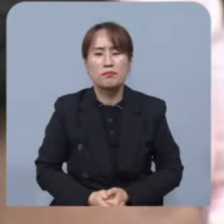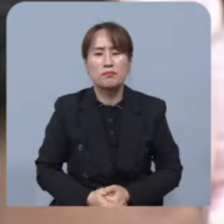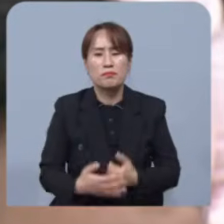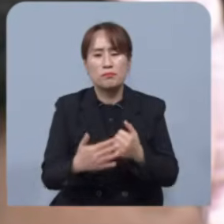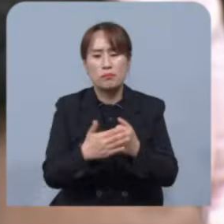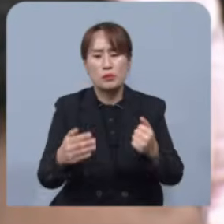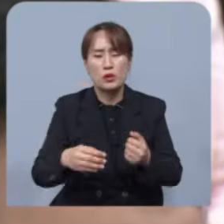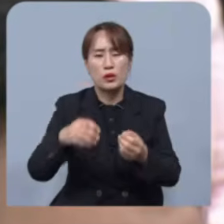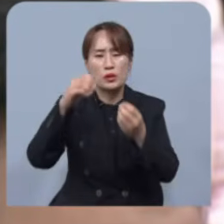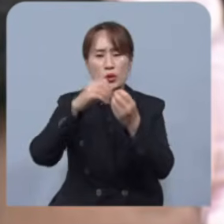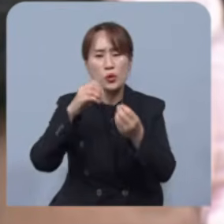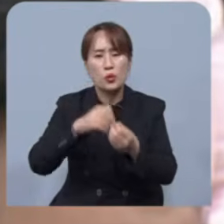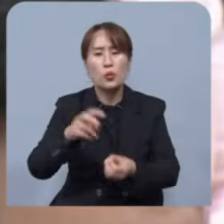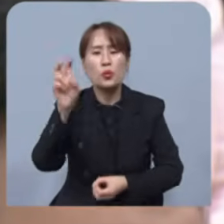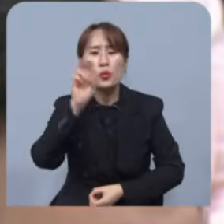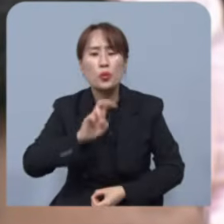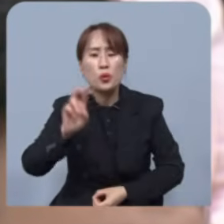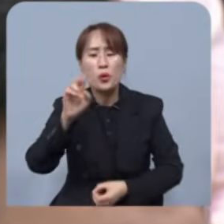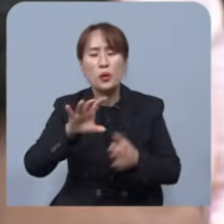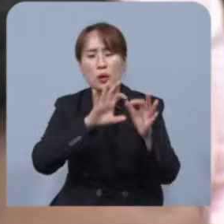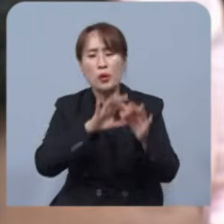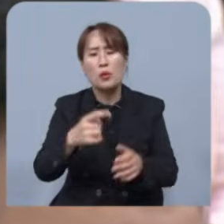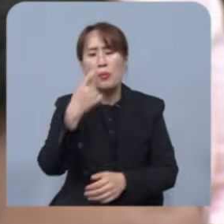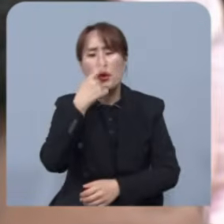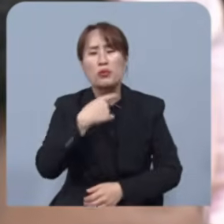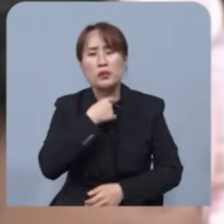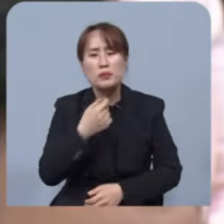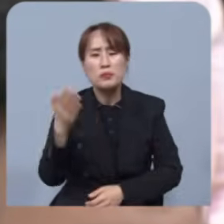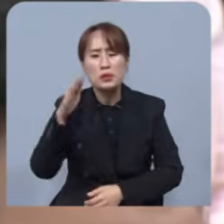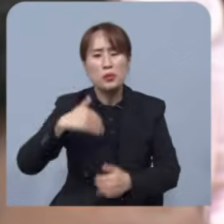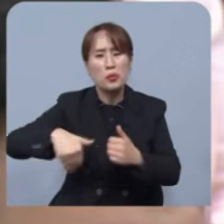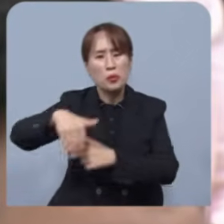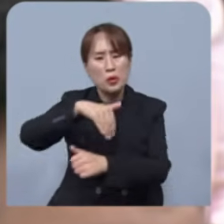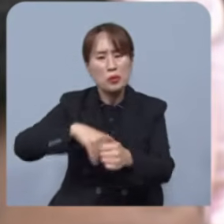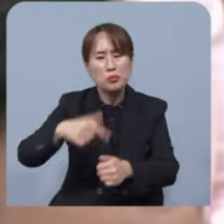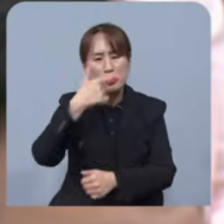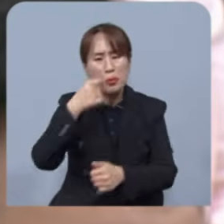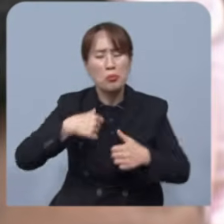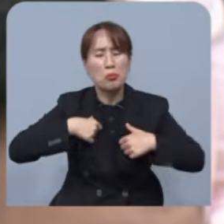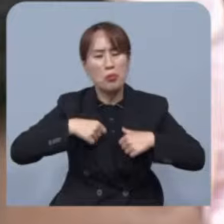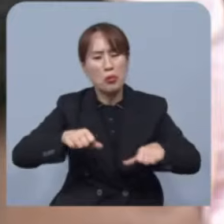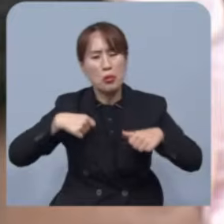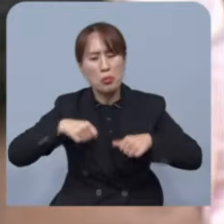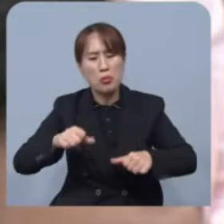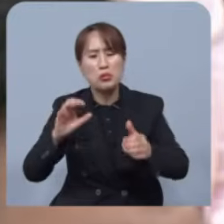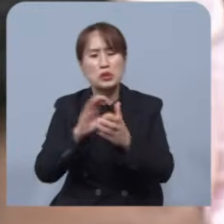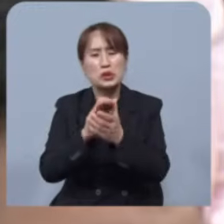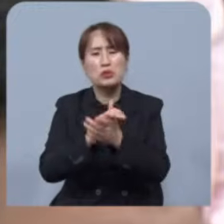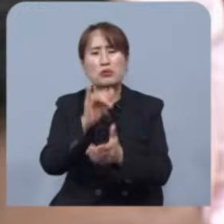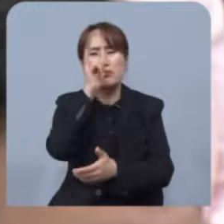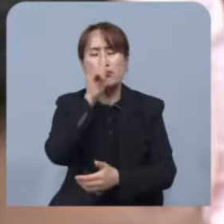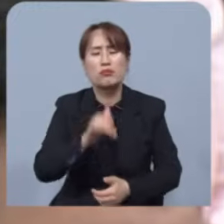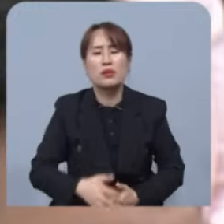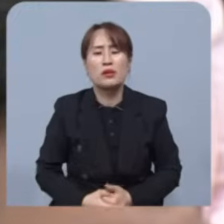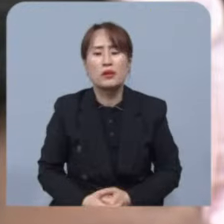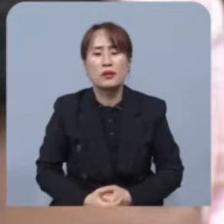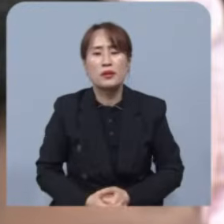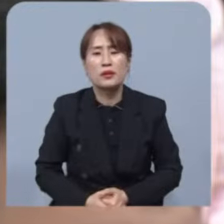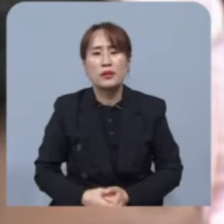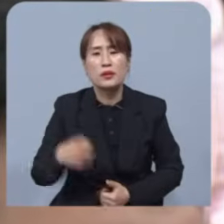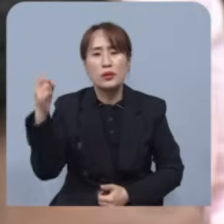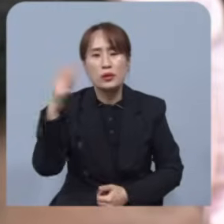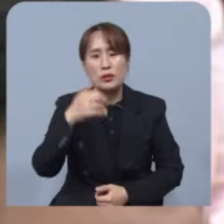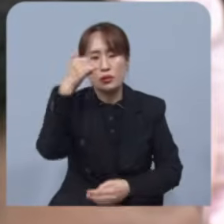그래서 국악을 계속 배우고 싶어도 환경이 부족해 포기하는 친구들도 있습니다.